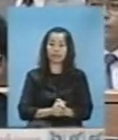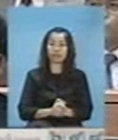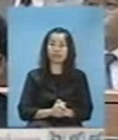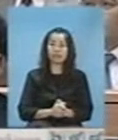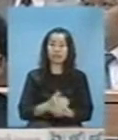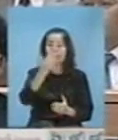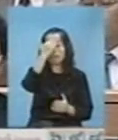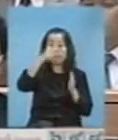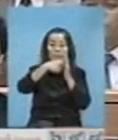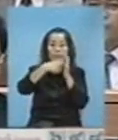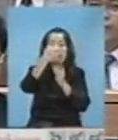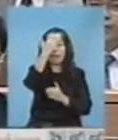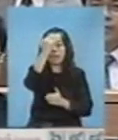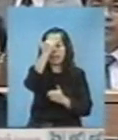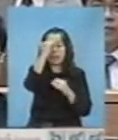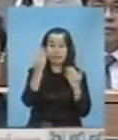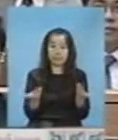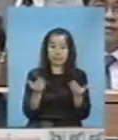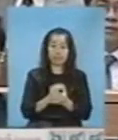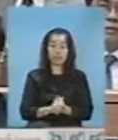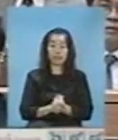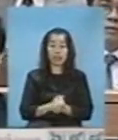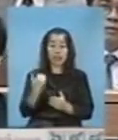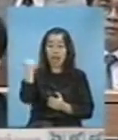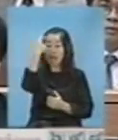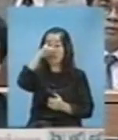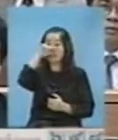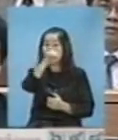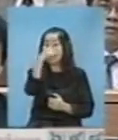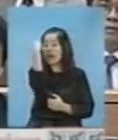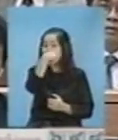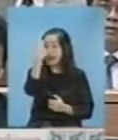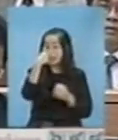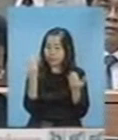พราะอะไรทำไมเพราะใบสั่งหรือสับขาหลอก